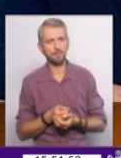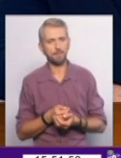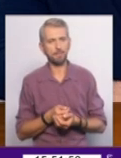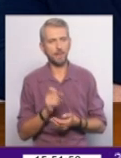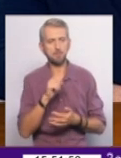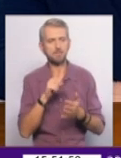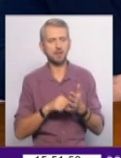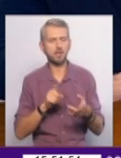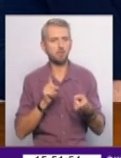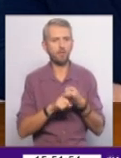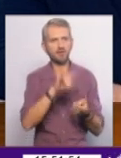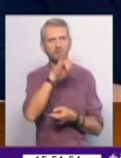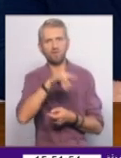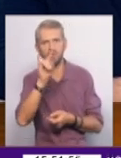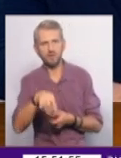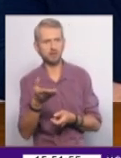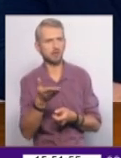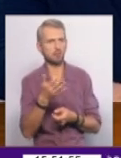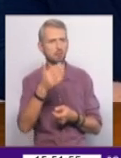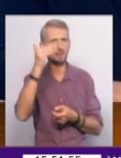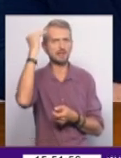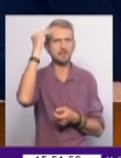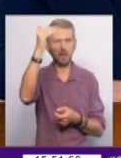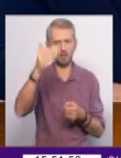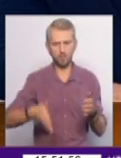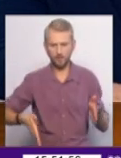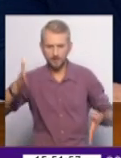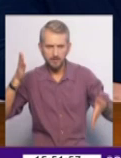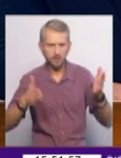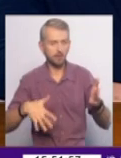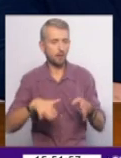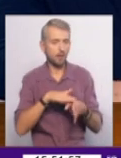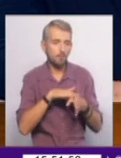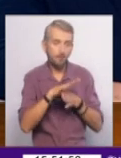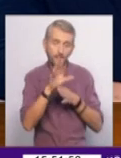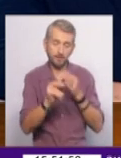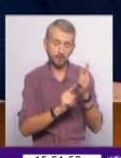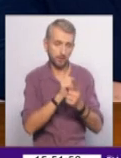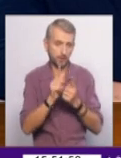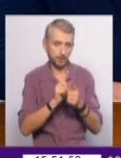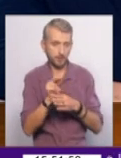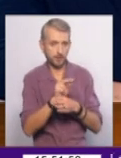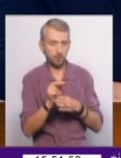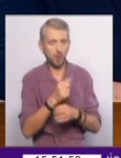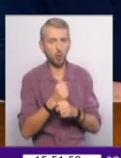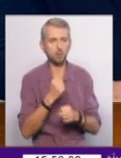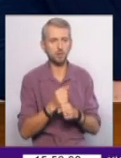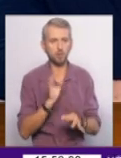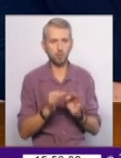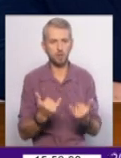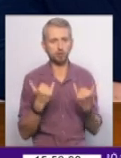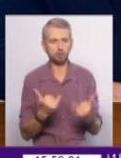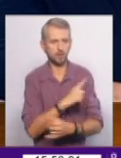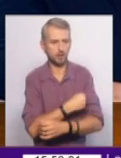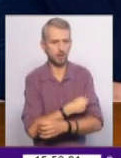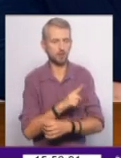питання пов'язане з вікнами, питання пов'язане з стелею, з стінами, тобто повністю приводиться до ладу і робиться нормальна сучасна лікарня для того,